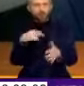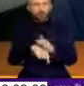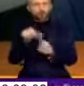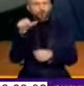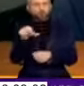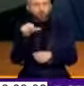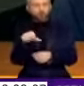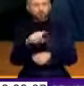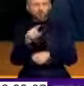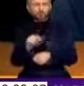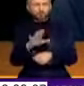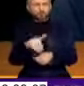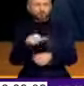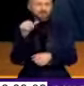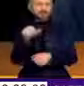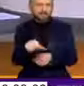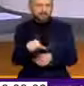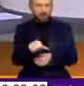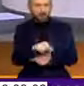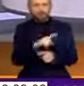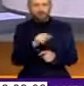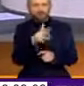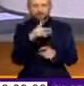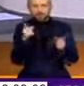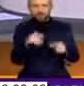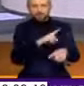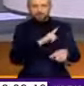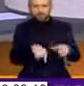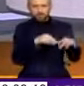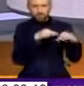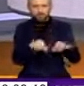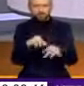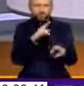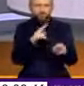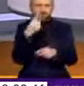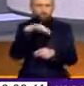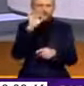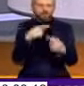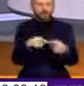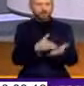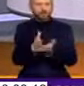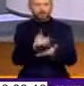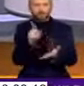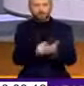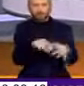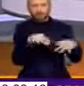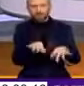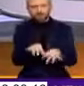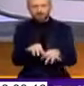кнопки, після натискання якої за найкоротший період патрульна поліція, інші служби могли б приїхати